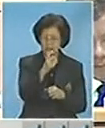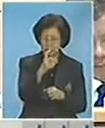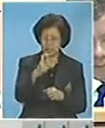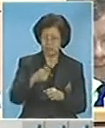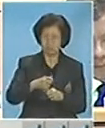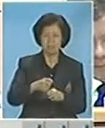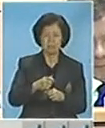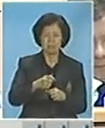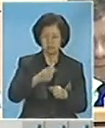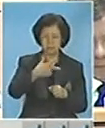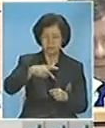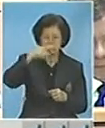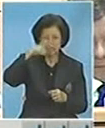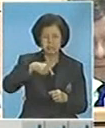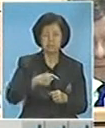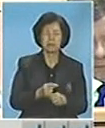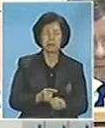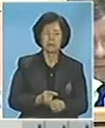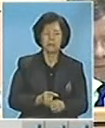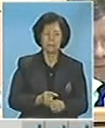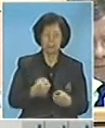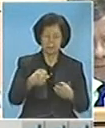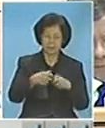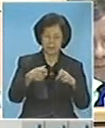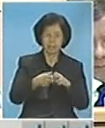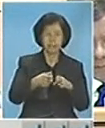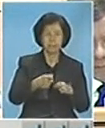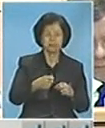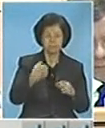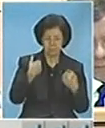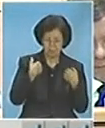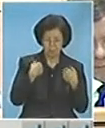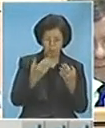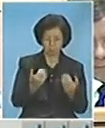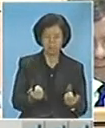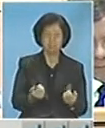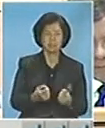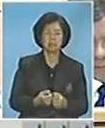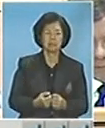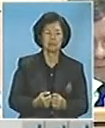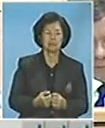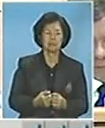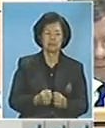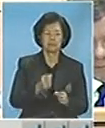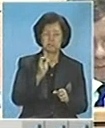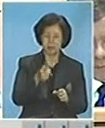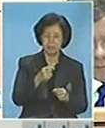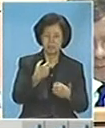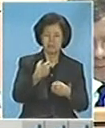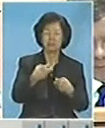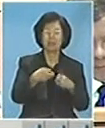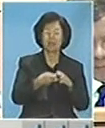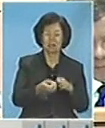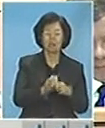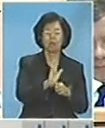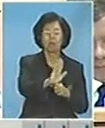าภาษาไทยปัญหาที่เกิดขึ้นในปัจจุบันก็ย่อมจะเป็นปัญหาของท่านด้วยซึ่งท่